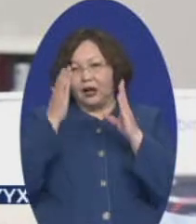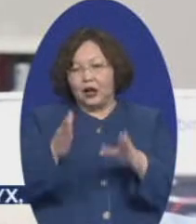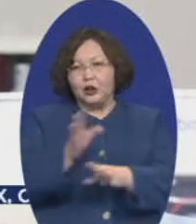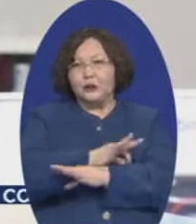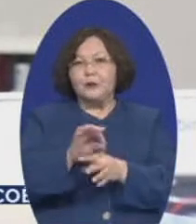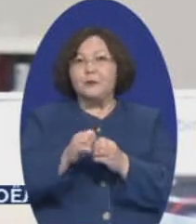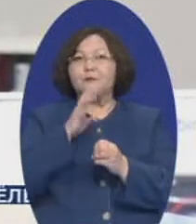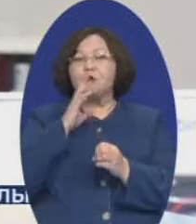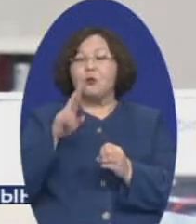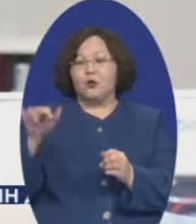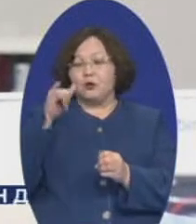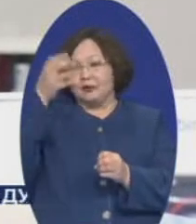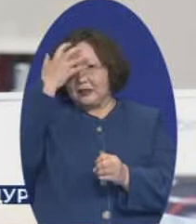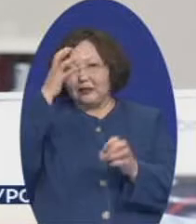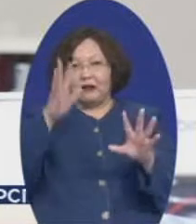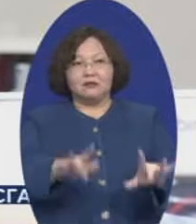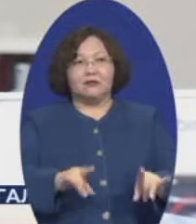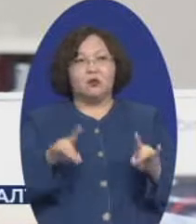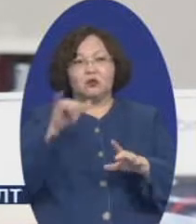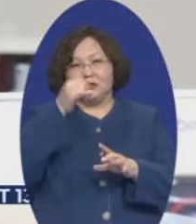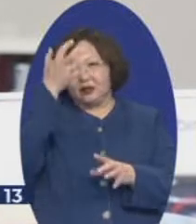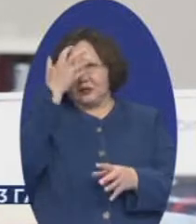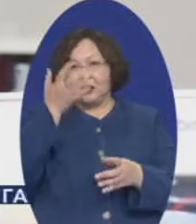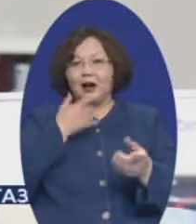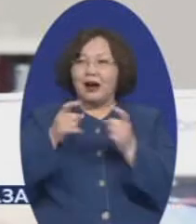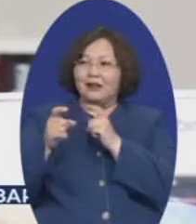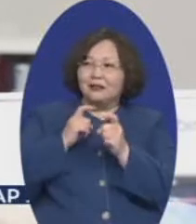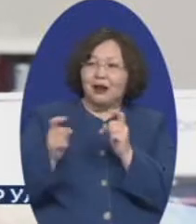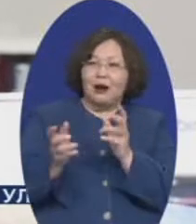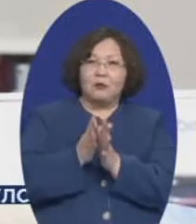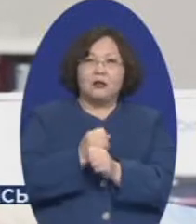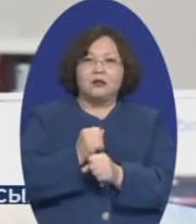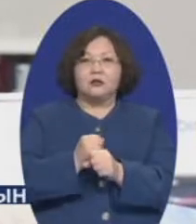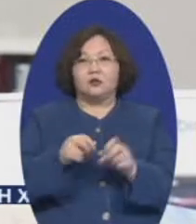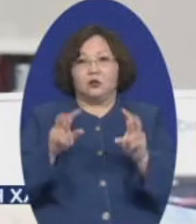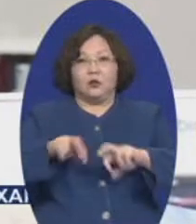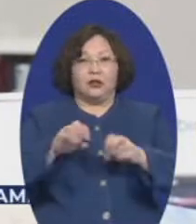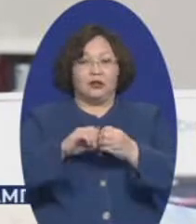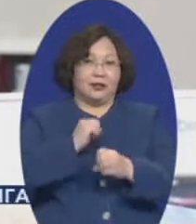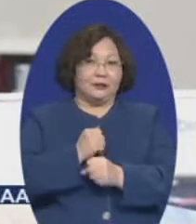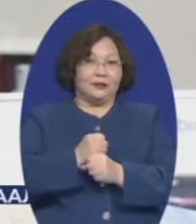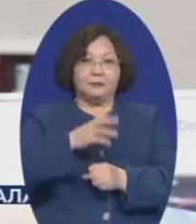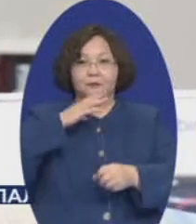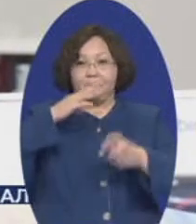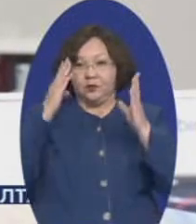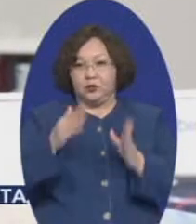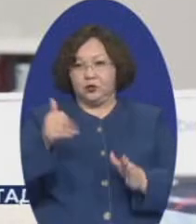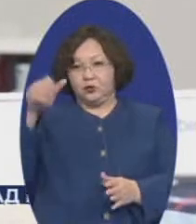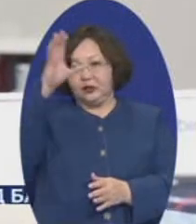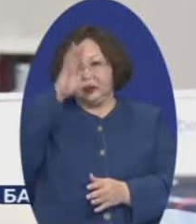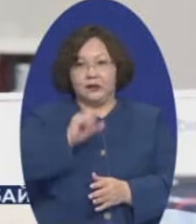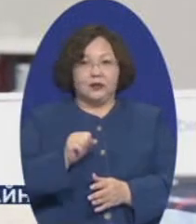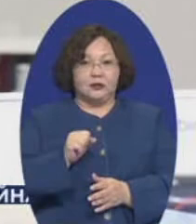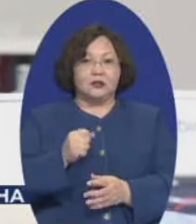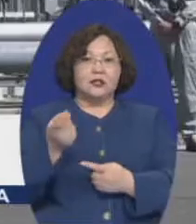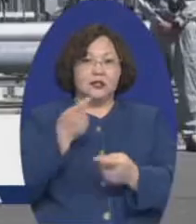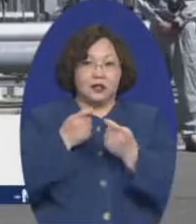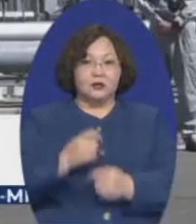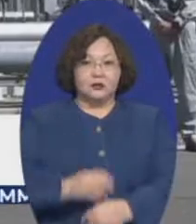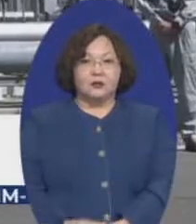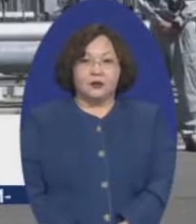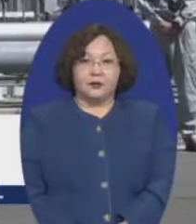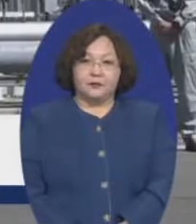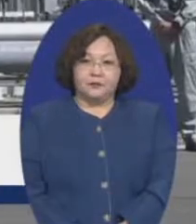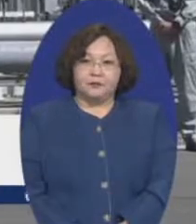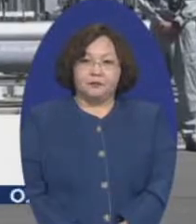нэгжтэй Японы засгийн газартай Австралийн засгийн газартай бид нар хамтарч ажиллаж судалгааны ажлыг эхлүүлэх одоо шийдвэрийг хэрэгжүүлж байгаа ярилцаад